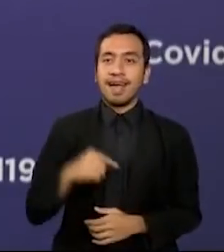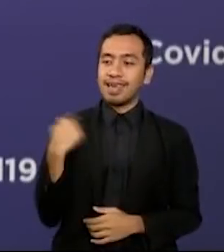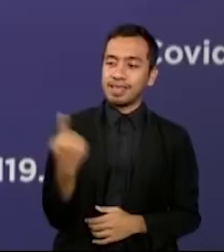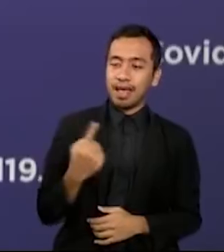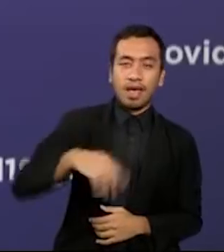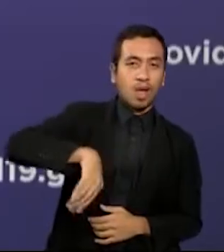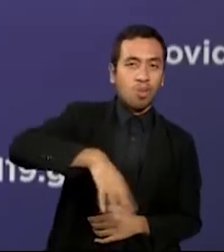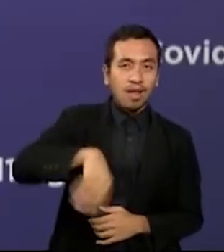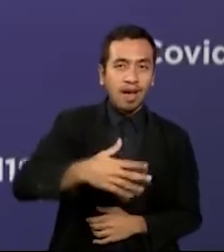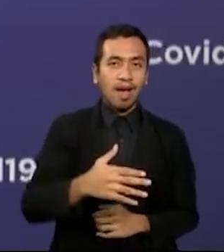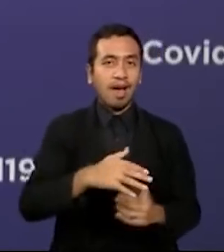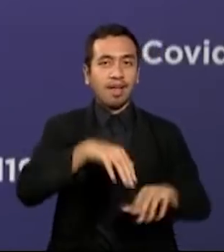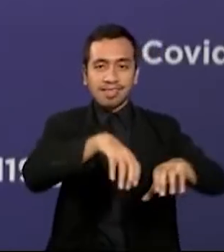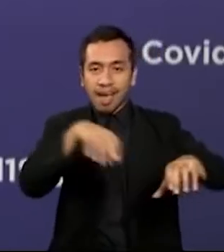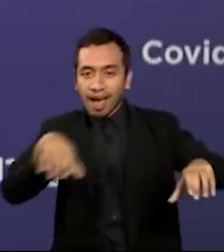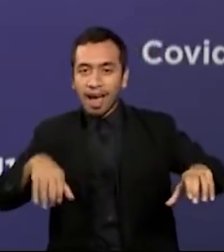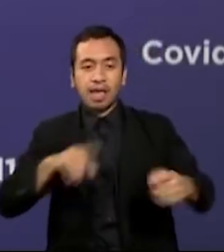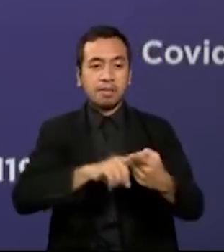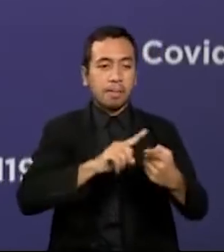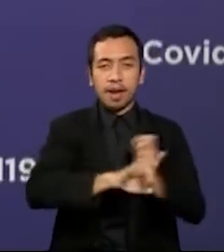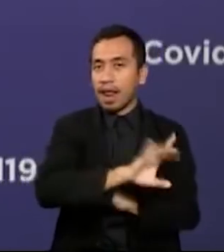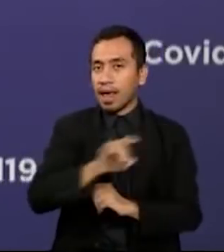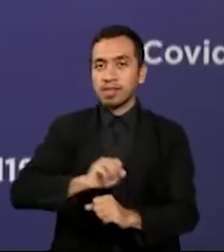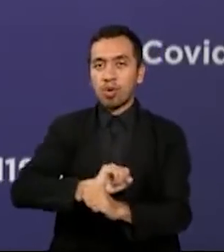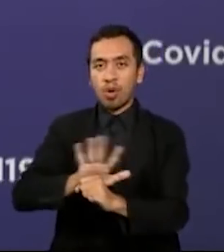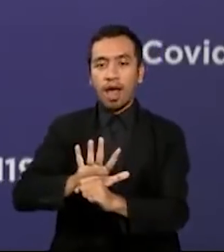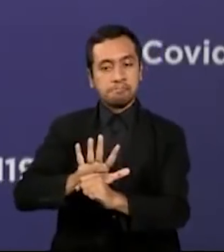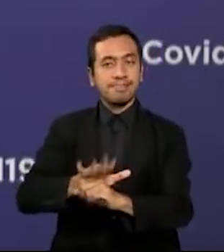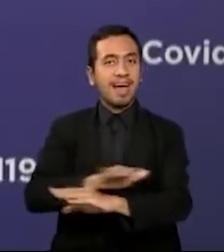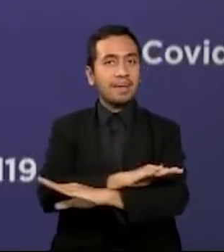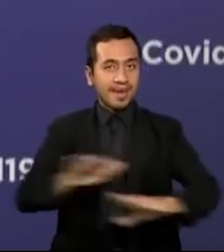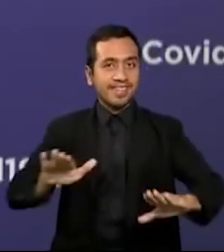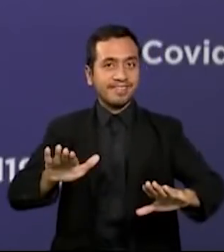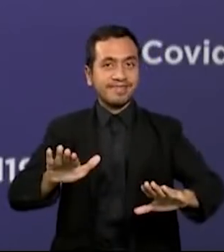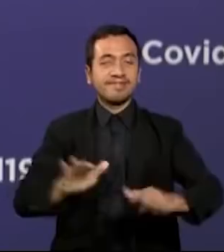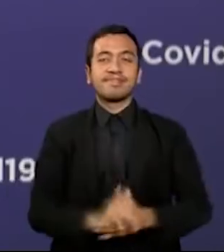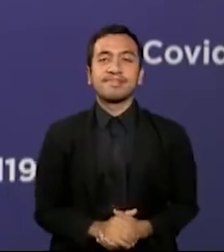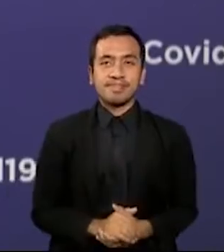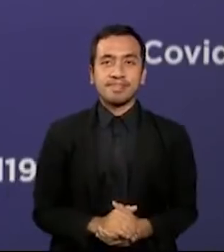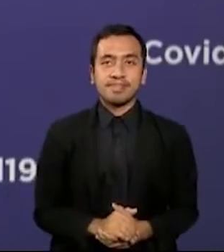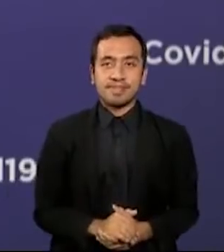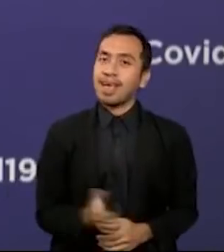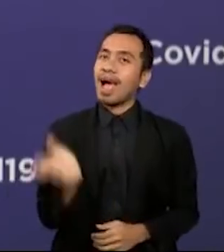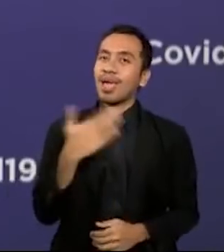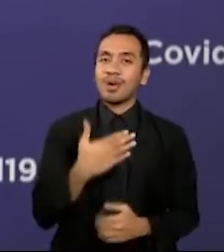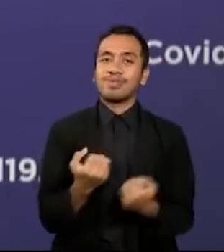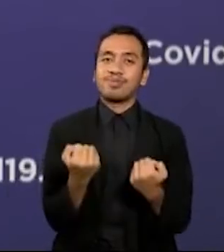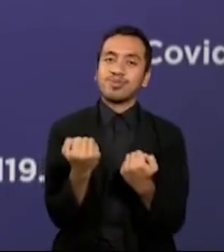tetangga, kerabat, dan kawan aman dari COVID-19 dan tetap produktif membangun